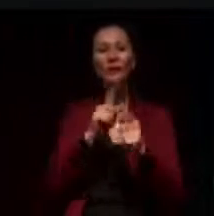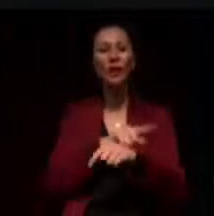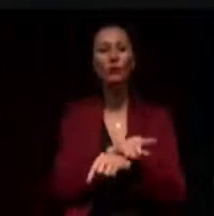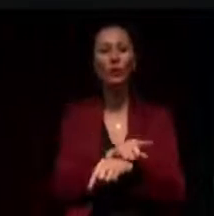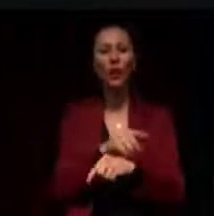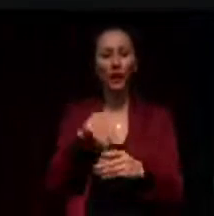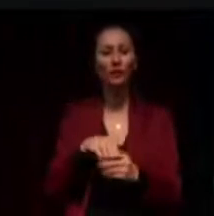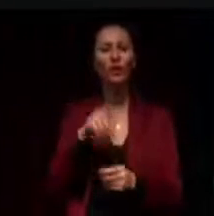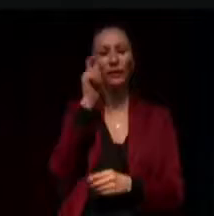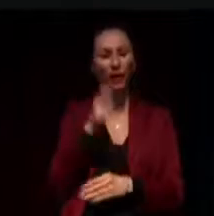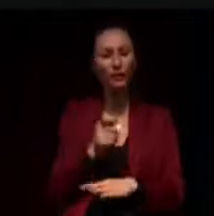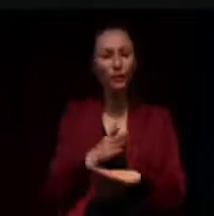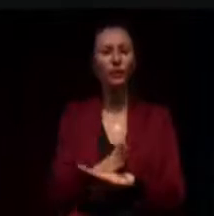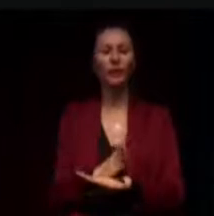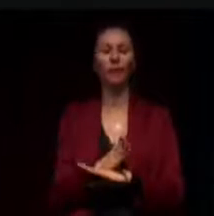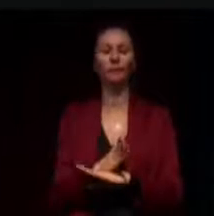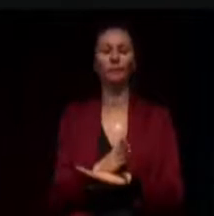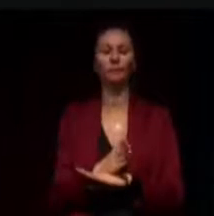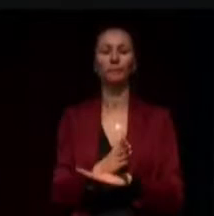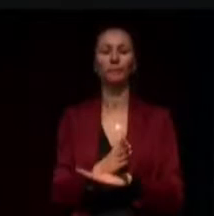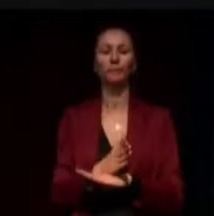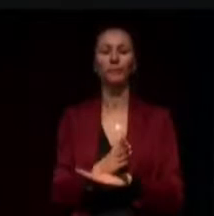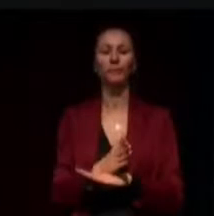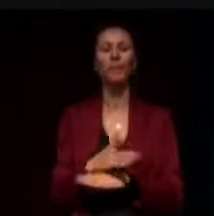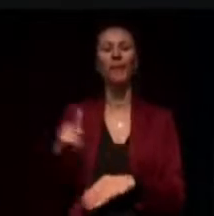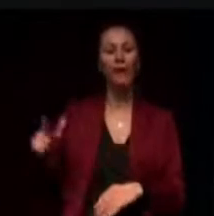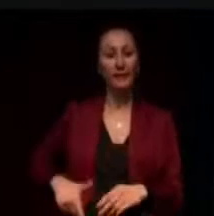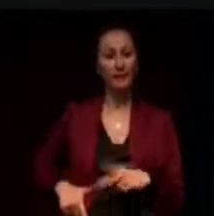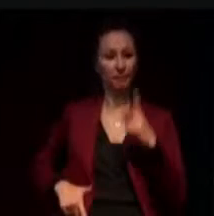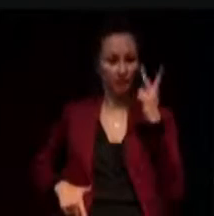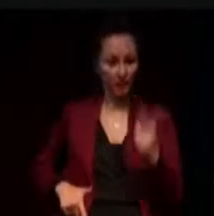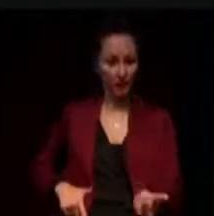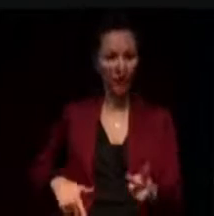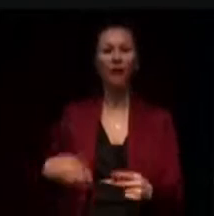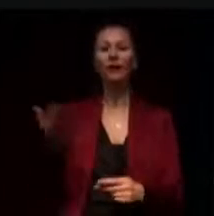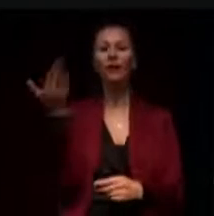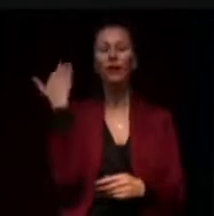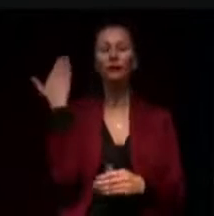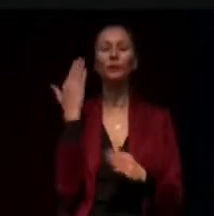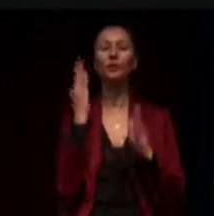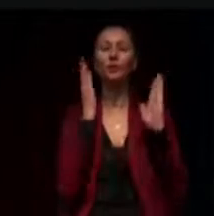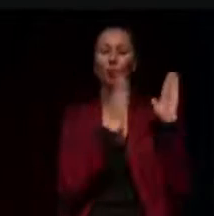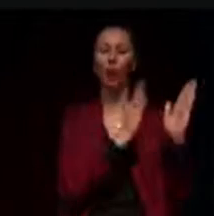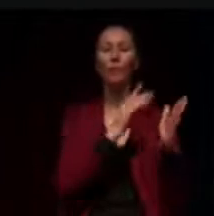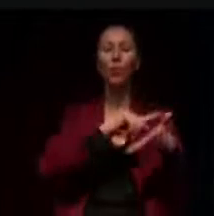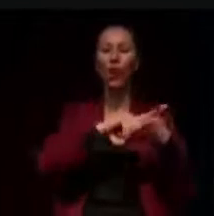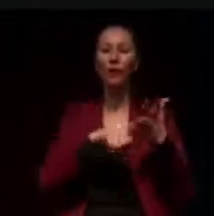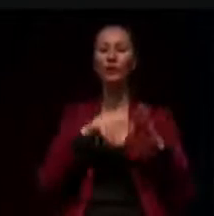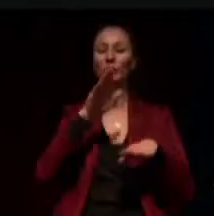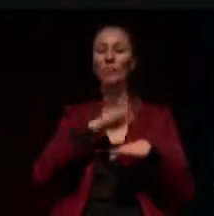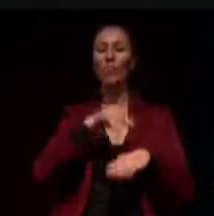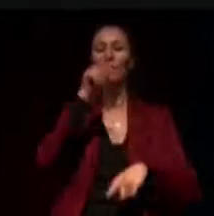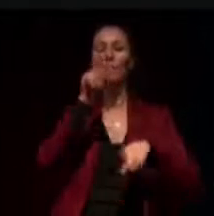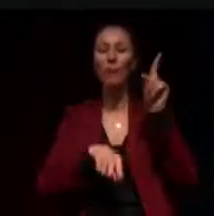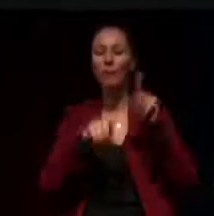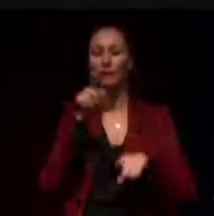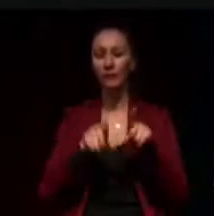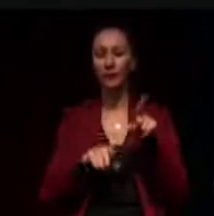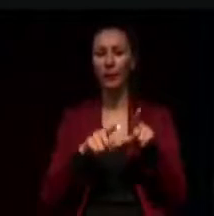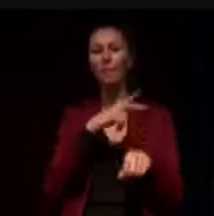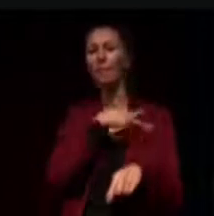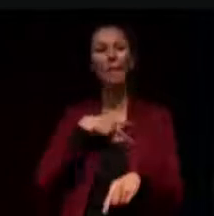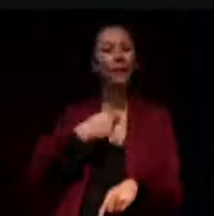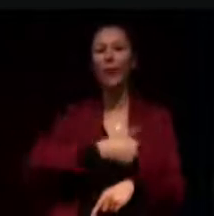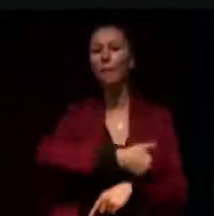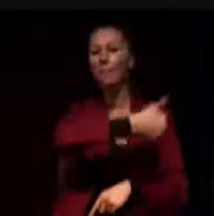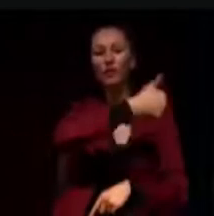içerisinde gerçekten özellikle İzmir'de geçmiş dönemde yöneticilik yapan bazı